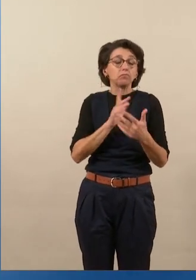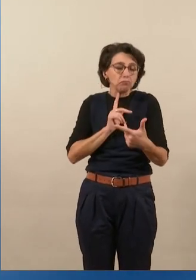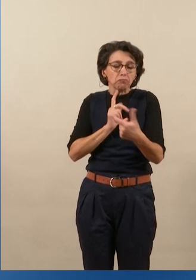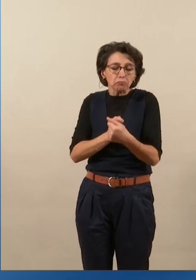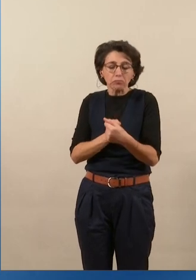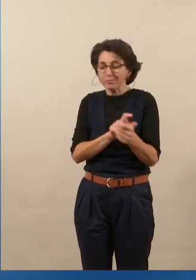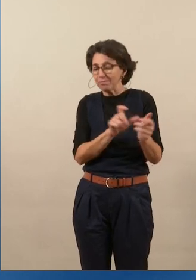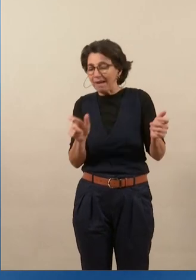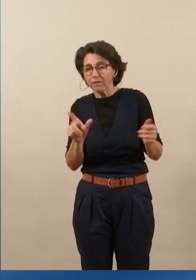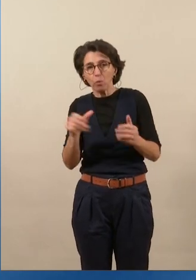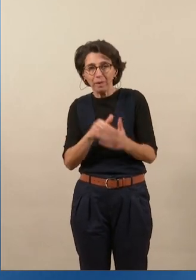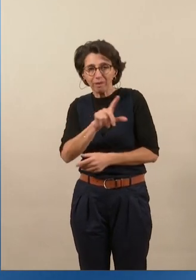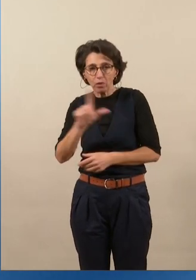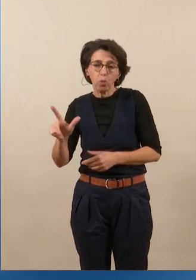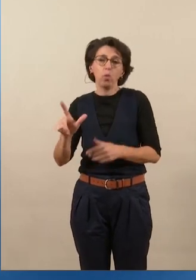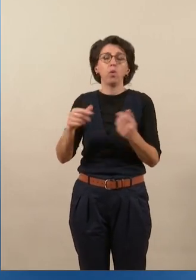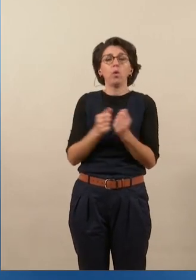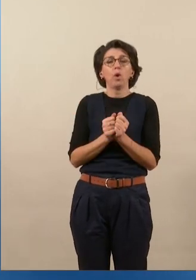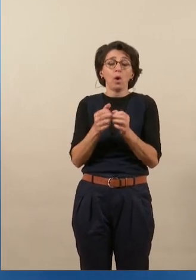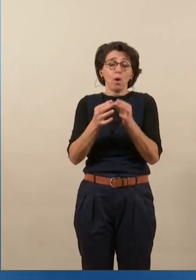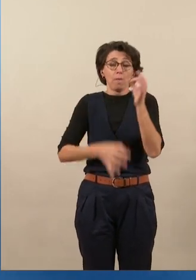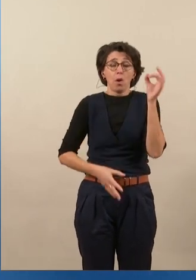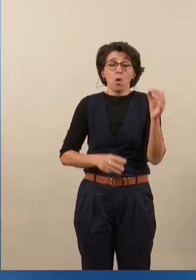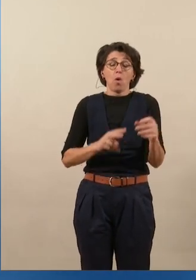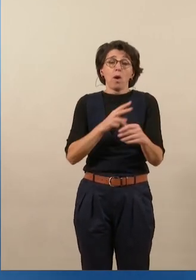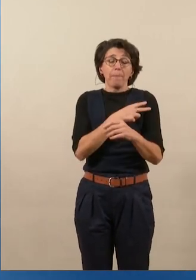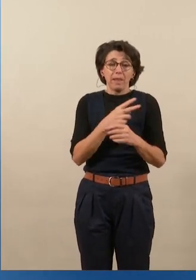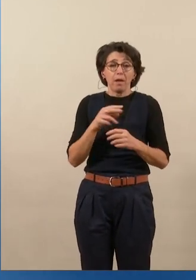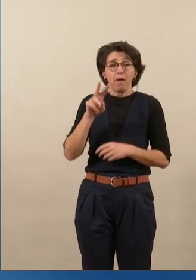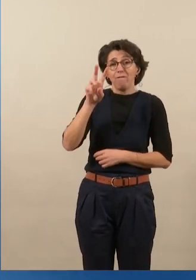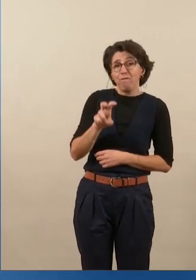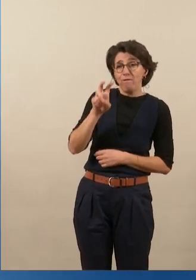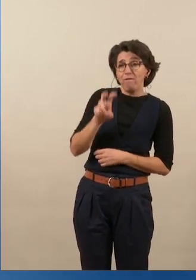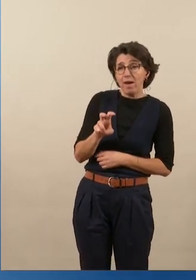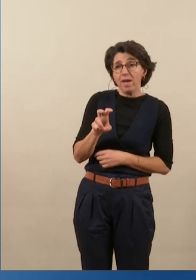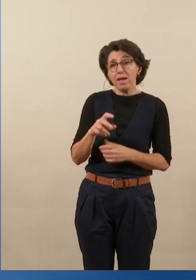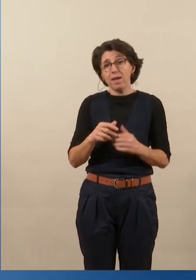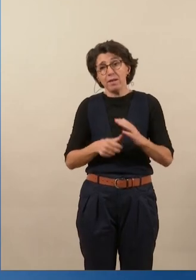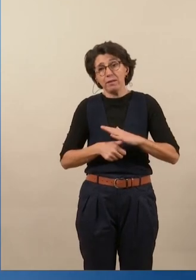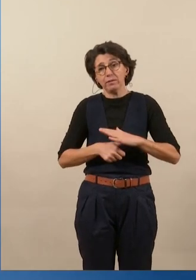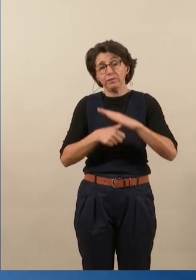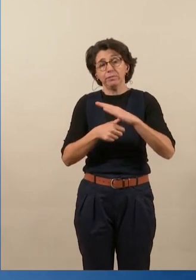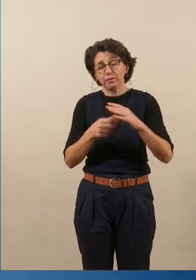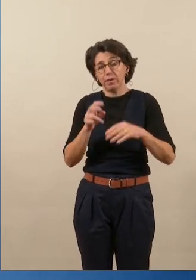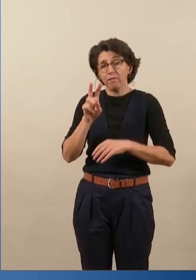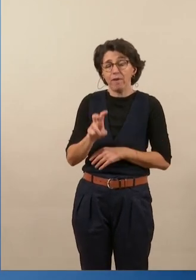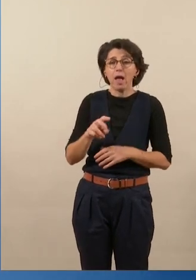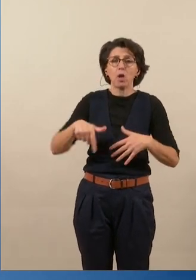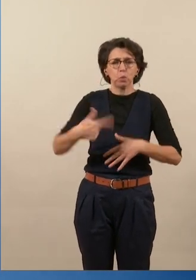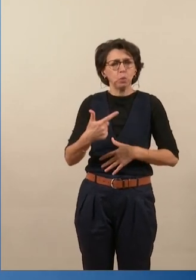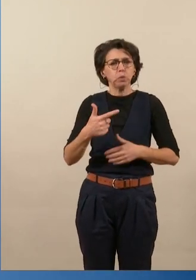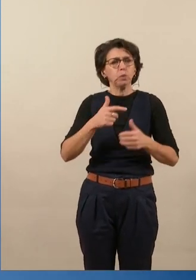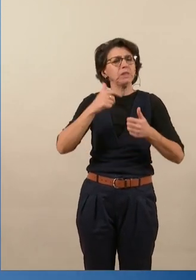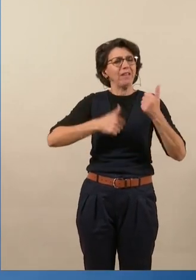bilan capital verte avec les avec les 12 défis don d'ailleurs don ne sont portés par la